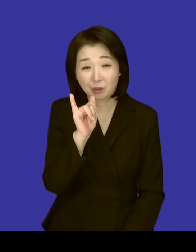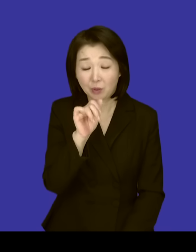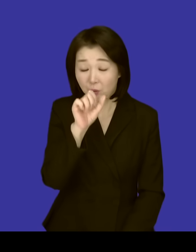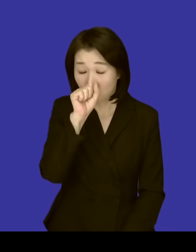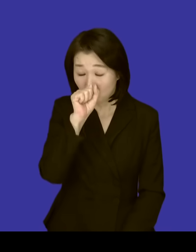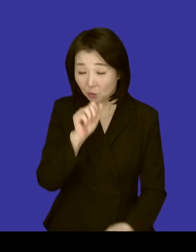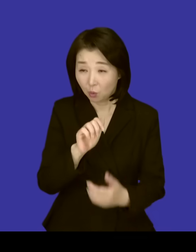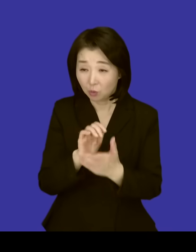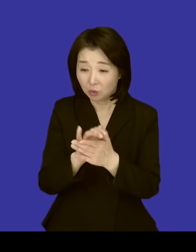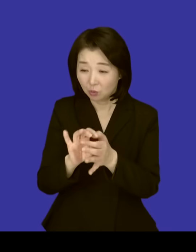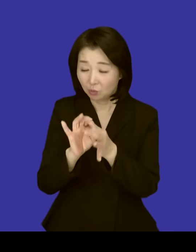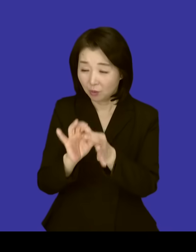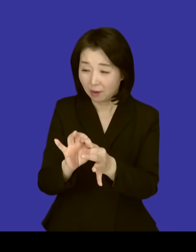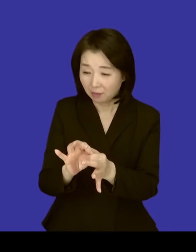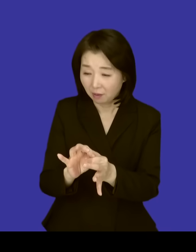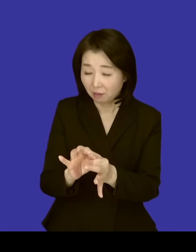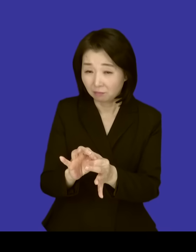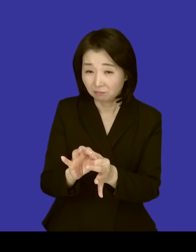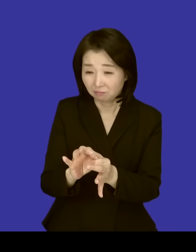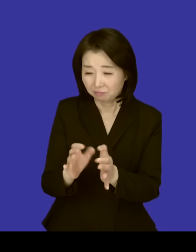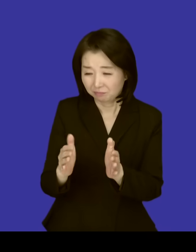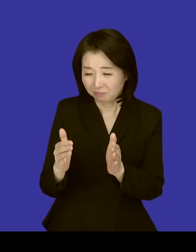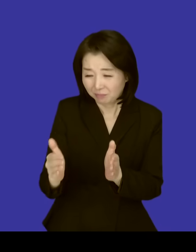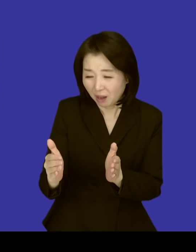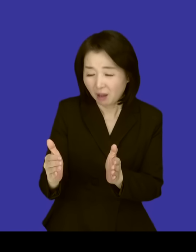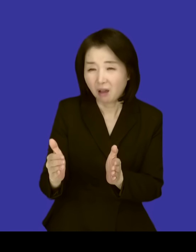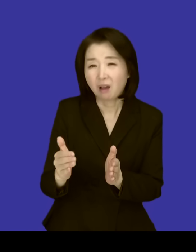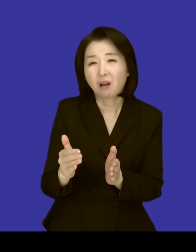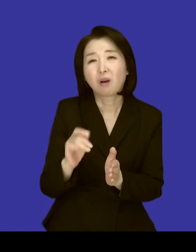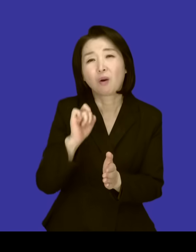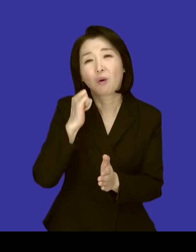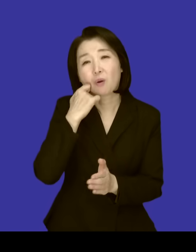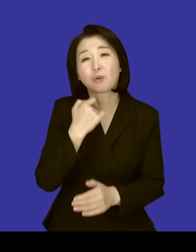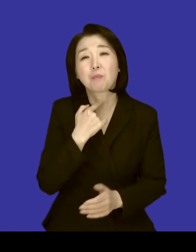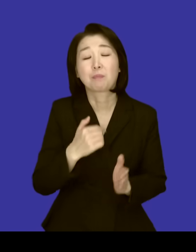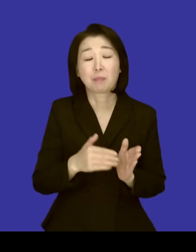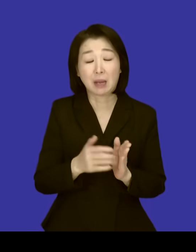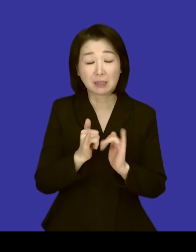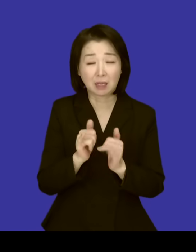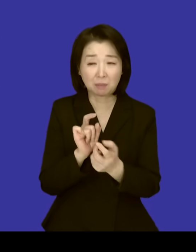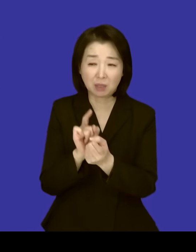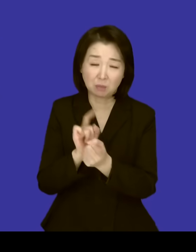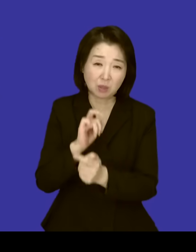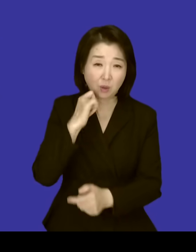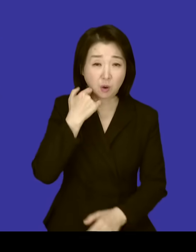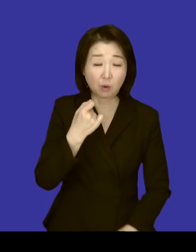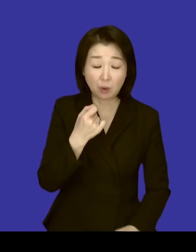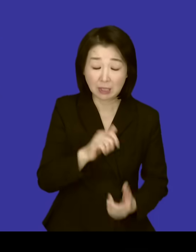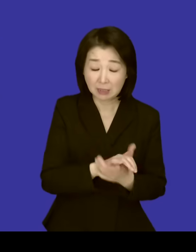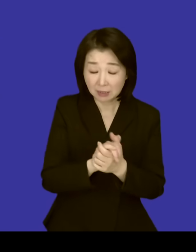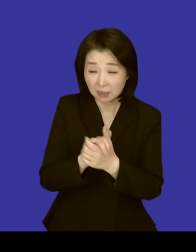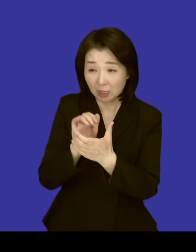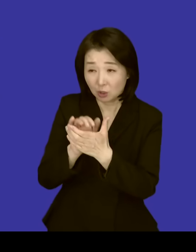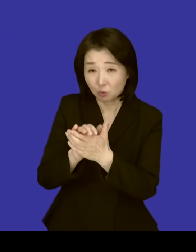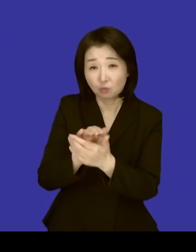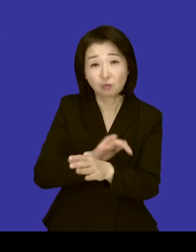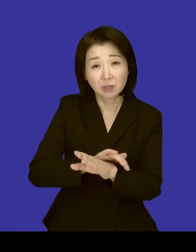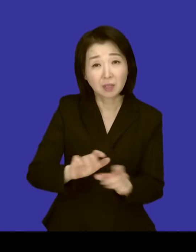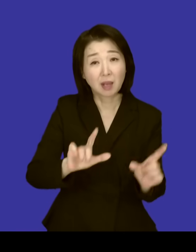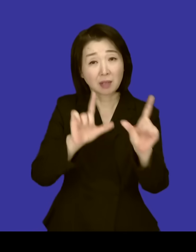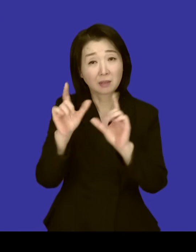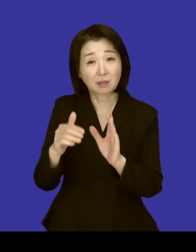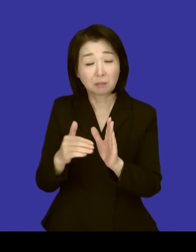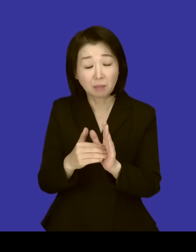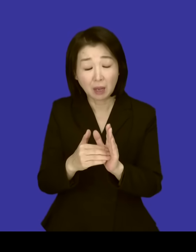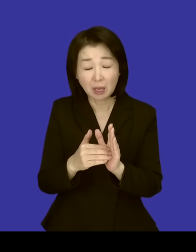좋은 친구 관계를 유지하는 거를 좀 어려워했던 것 같아요. 아, 그러니까 대인 관계가 좀 예, 어렵고. 그 예. 친한 친구들이랑 잘 지내는데 네. 뭔가